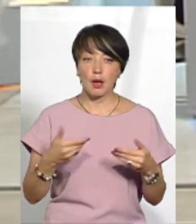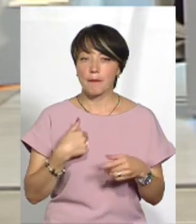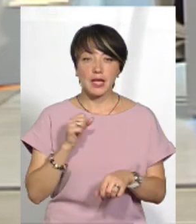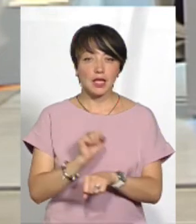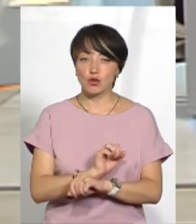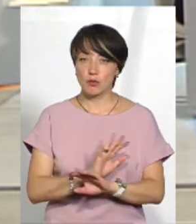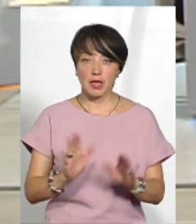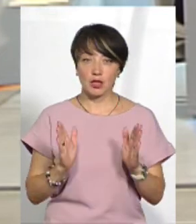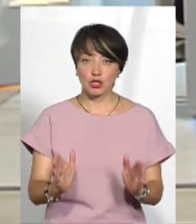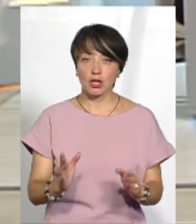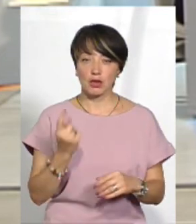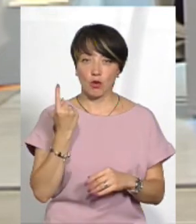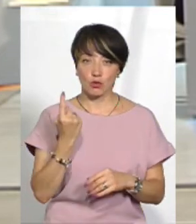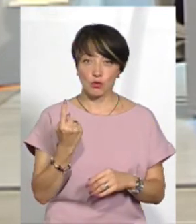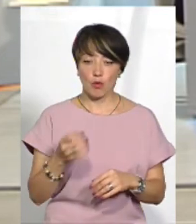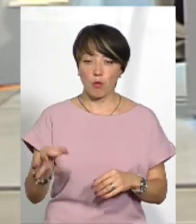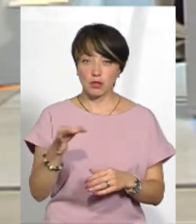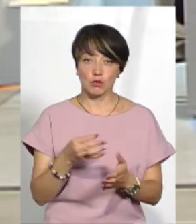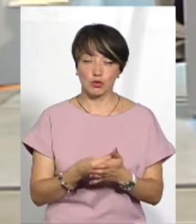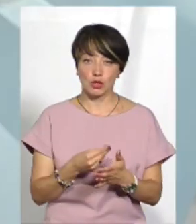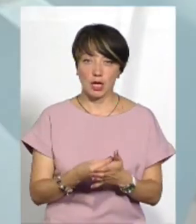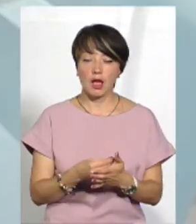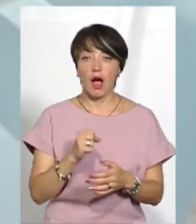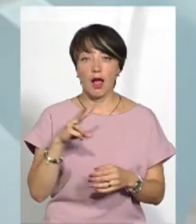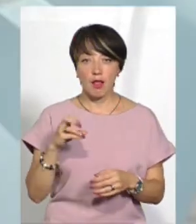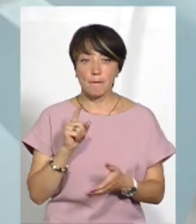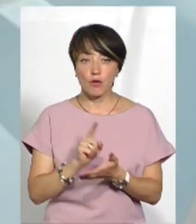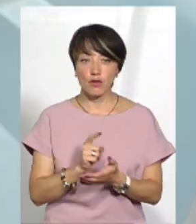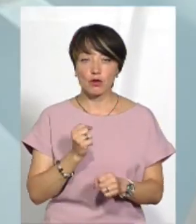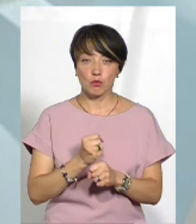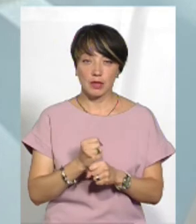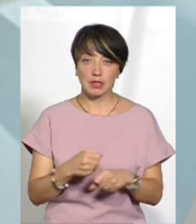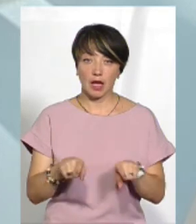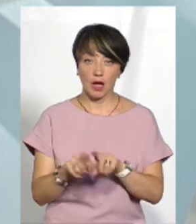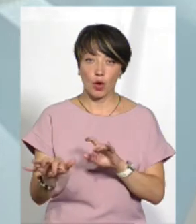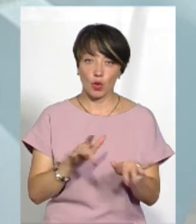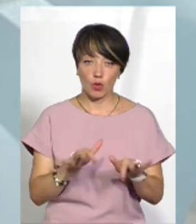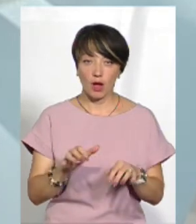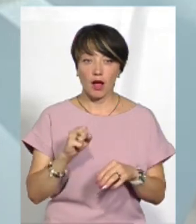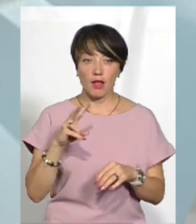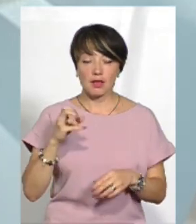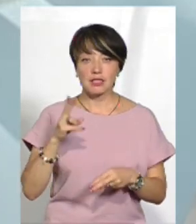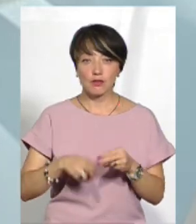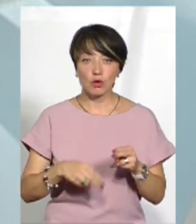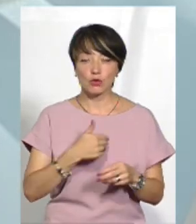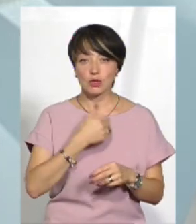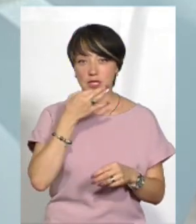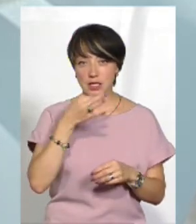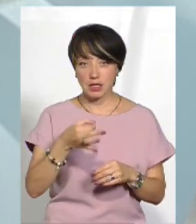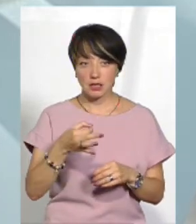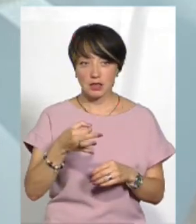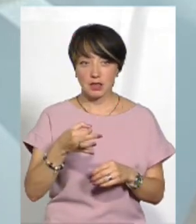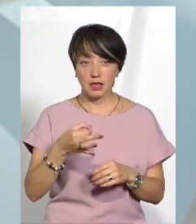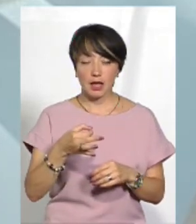не зупиняємося лише тільки на обласному бюджеті, але ми повинні робити такі кроки. Але на завершення хочу